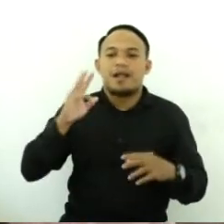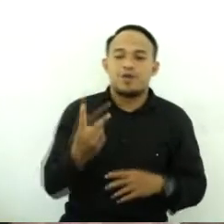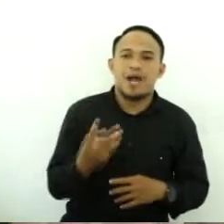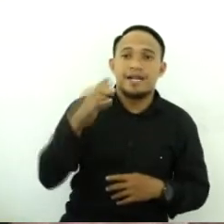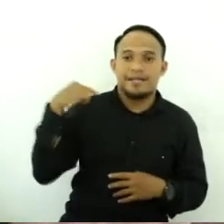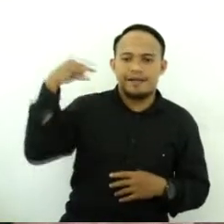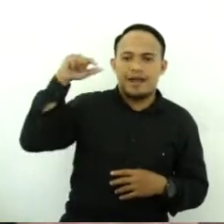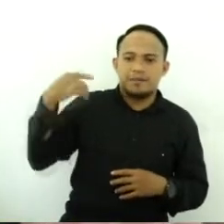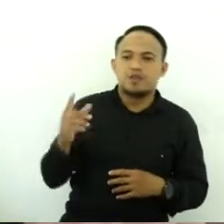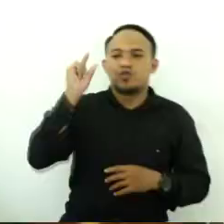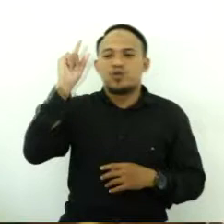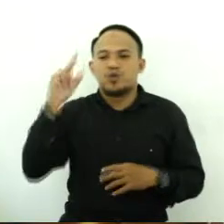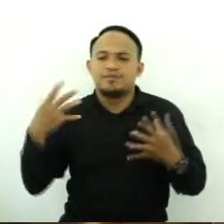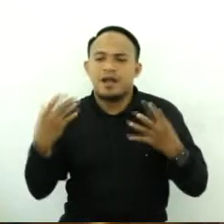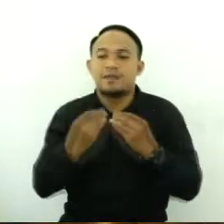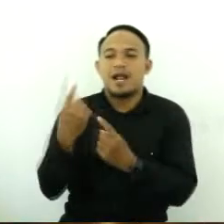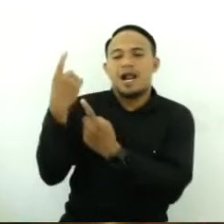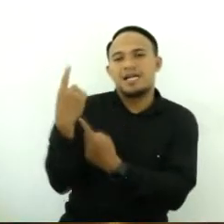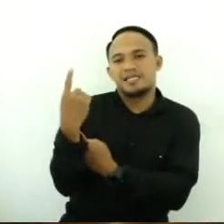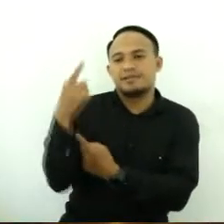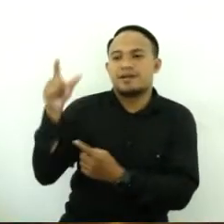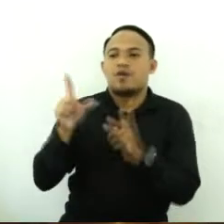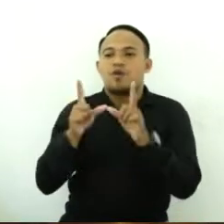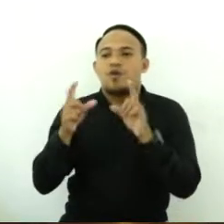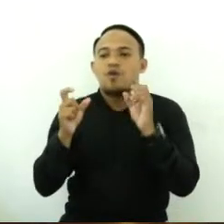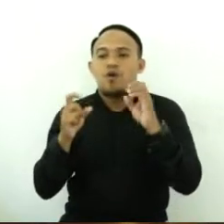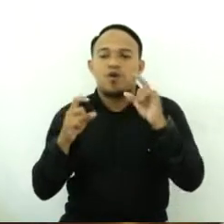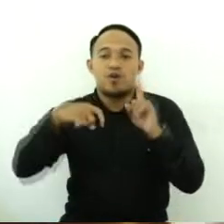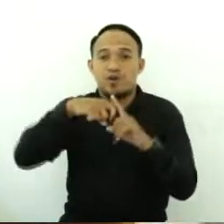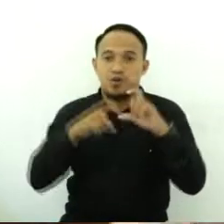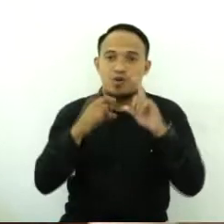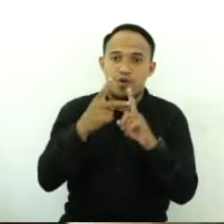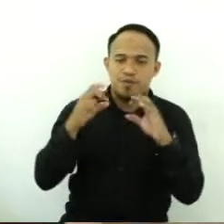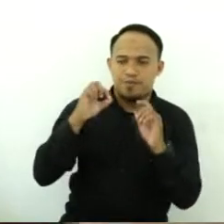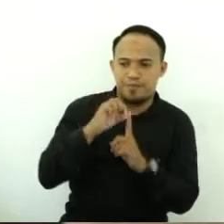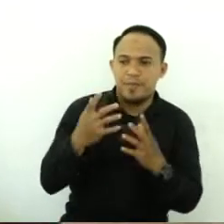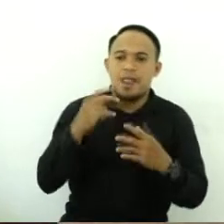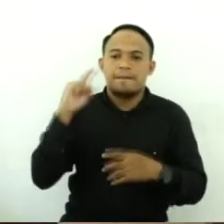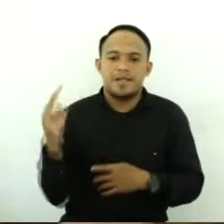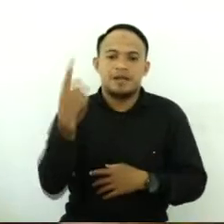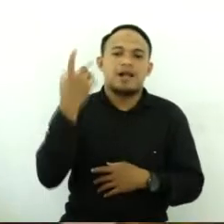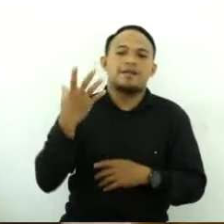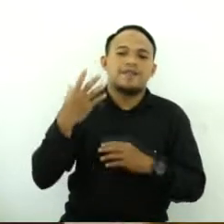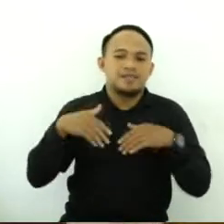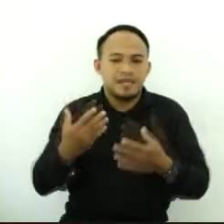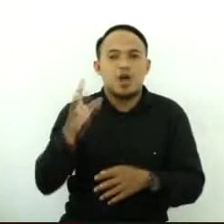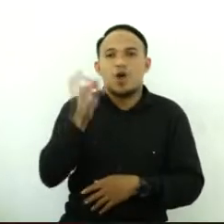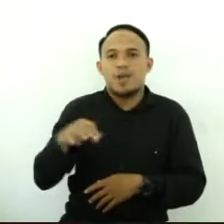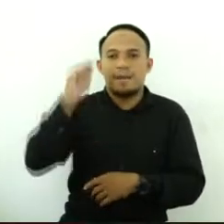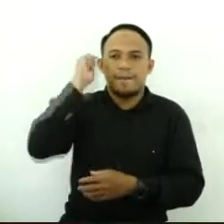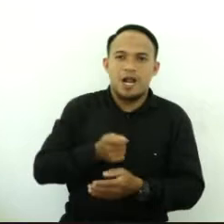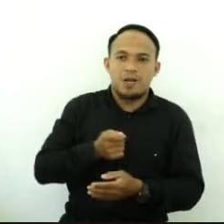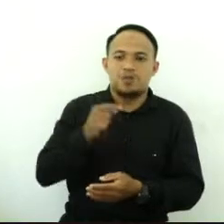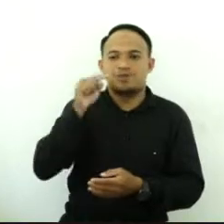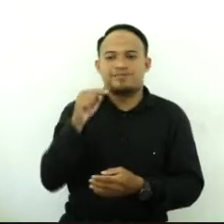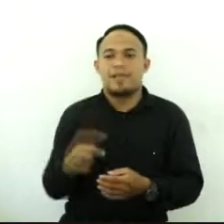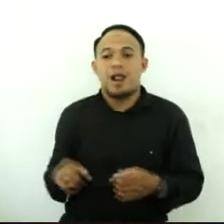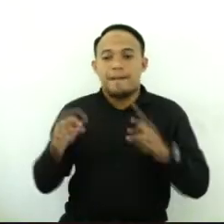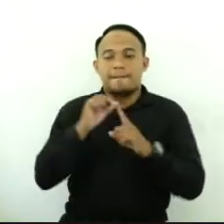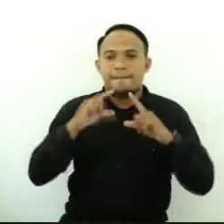digelar untuk Menindaklanjuti hasil workshop pertama yang dilaksanakan di kota Palu pasca deklarasi